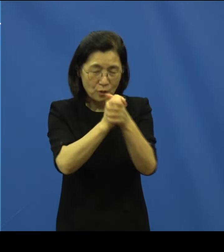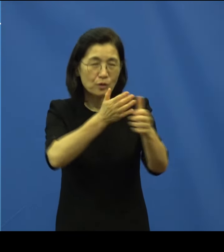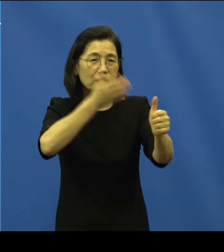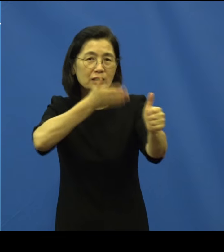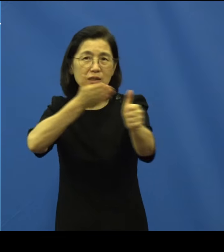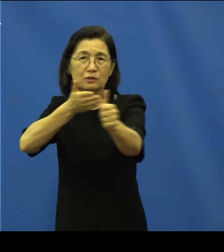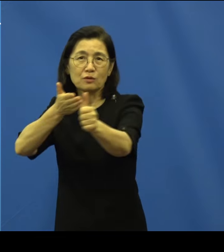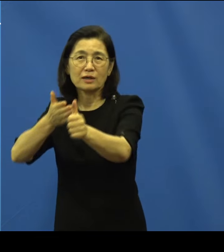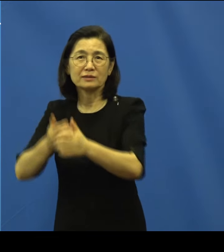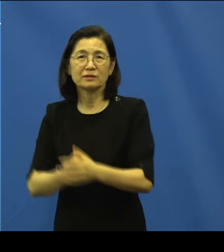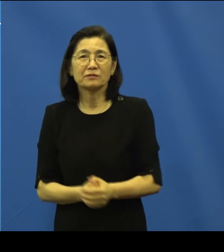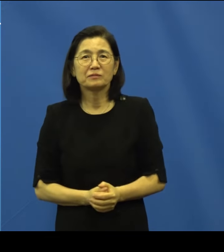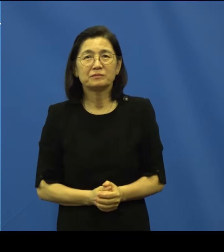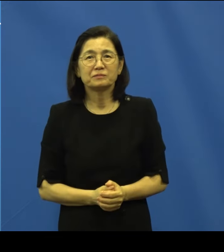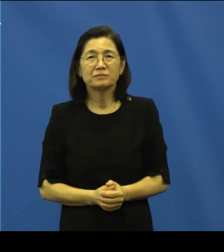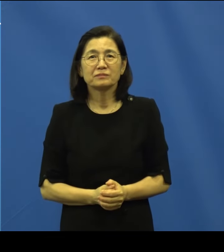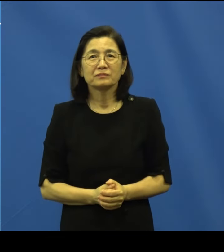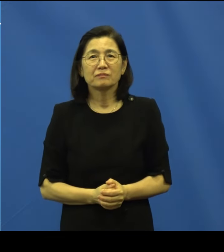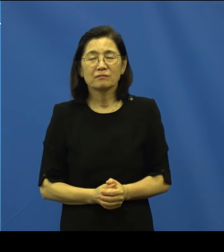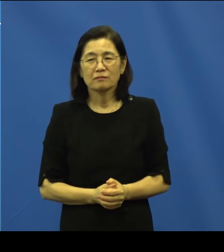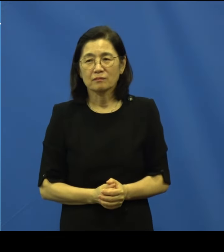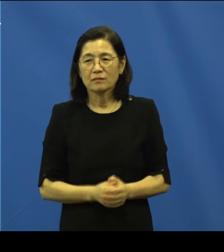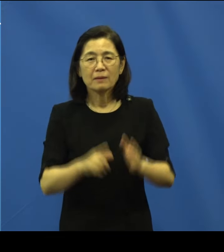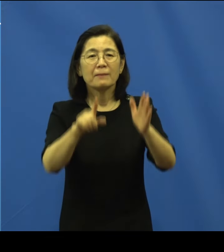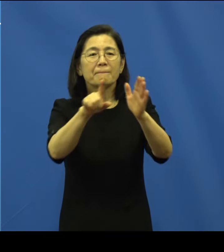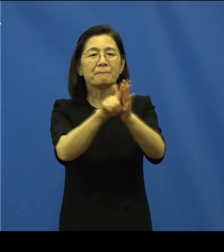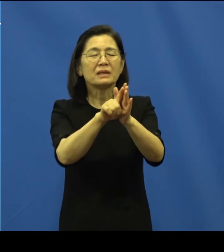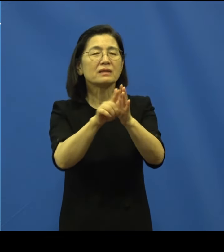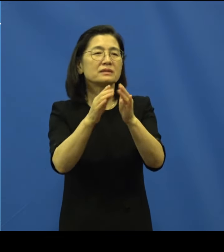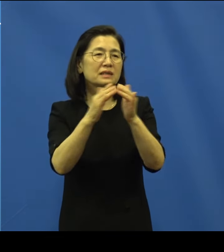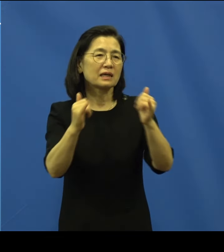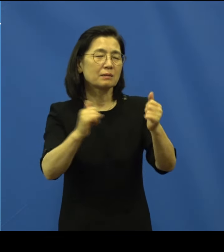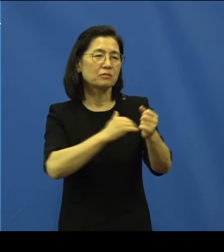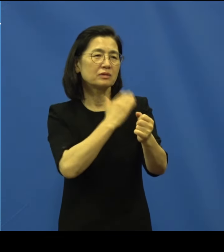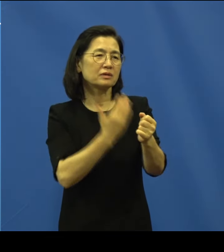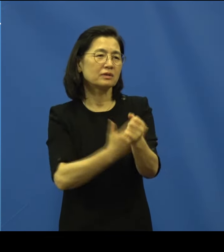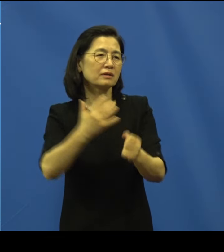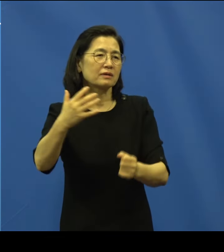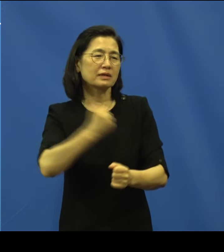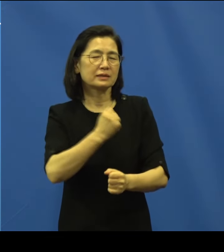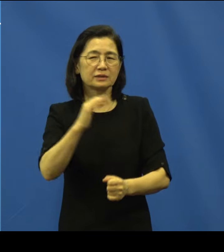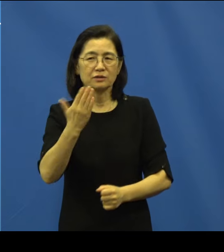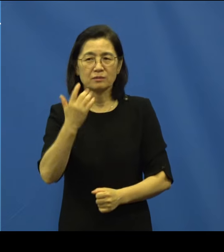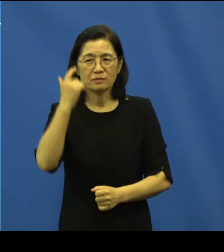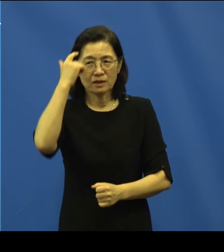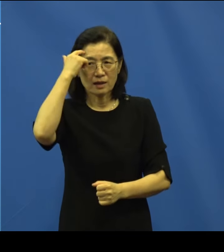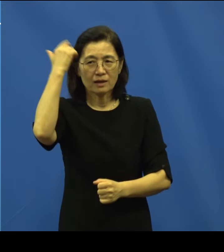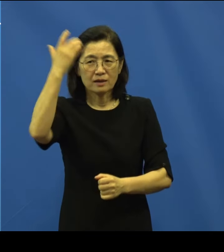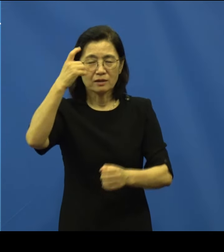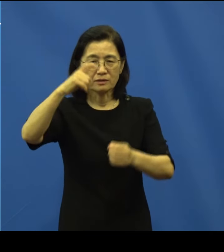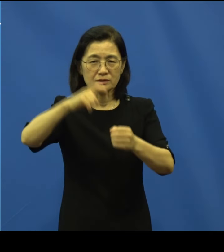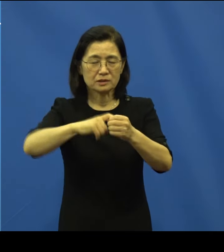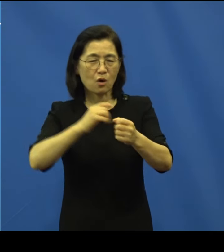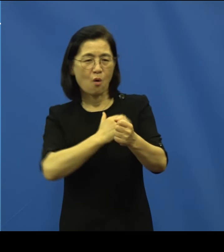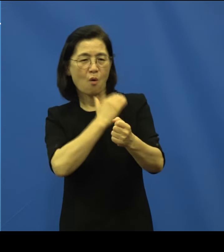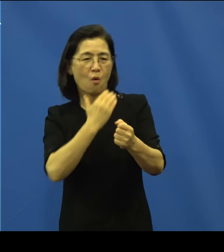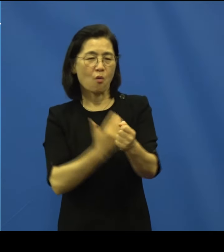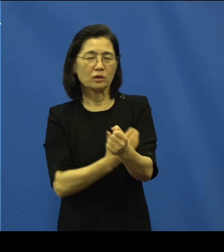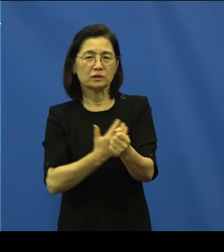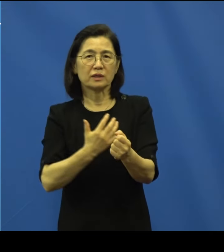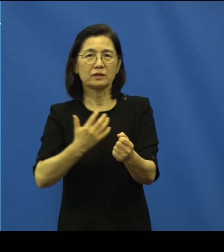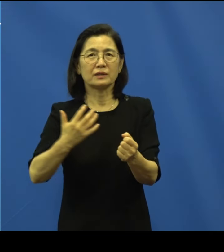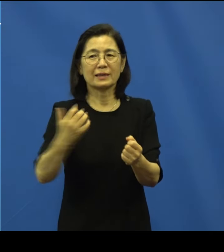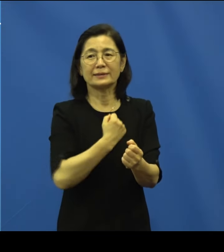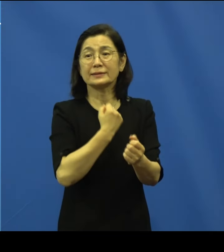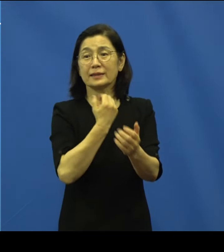무슨 이름만 가지고 있으면 뭐예요? 능력이 있어야 돼. 영적 권세를 주십시오. 휘둘리지 않고 살게 하여